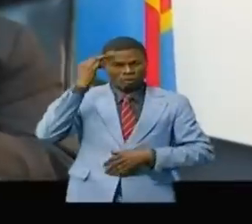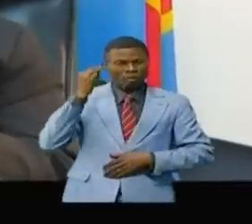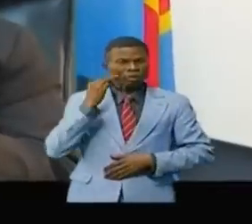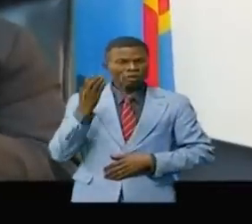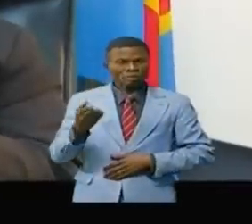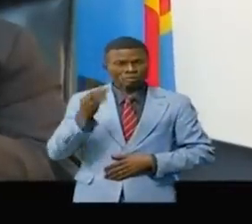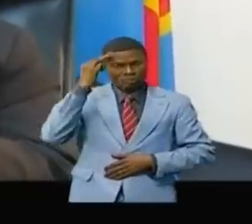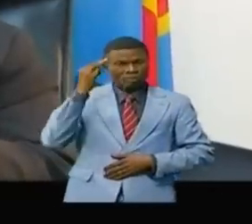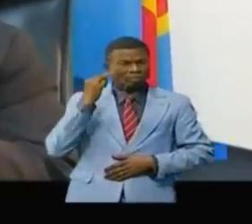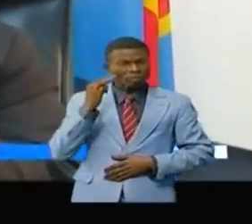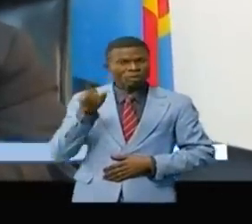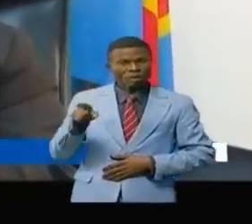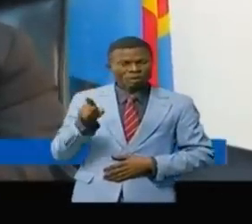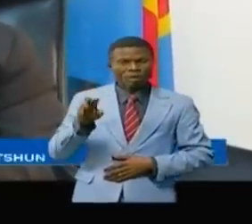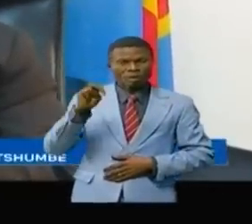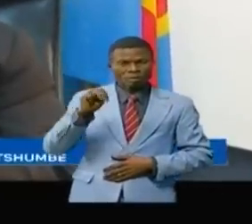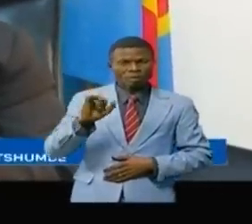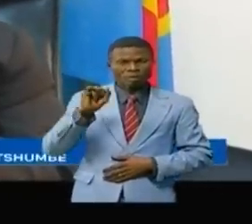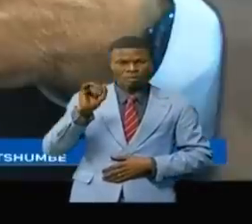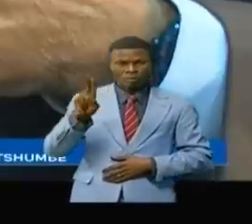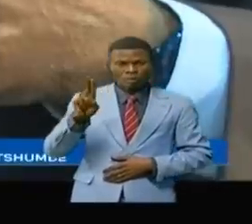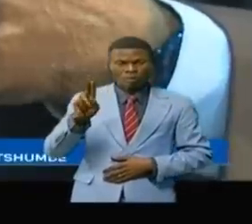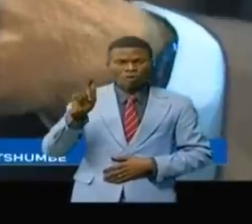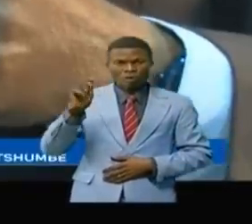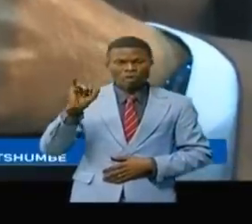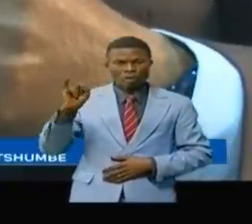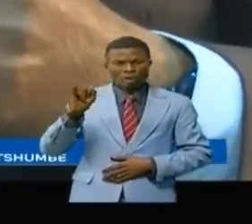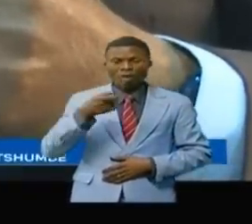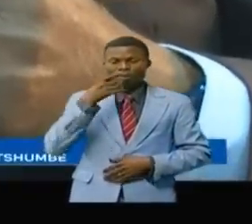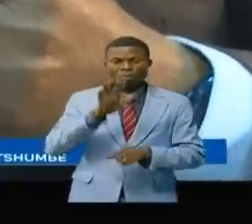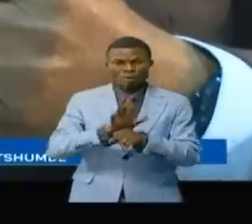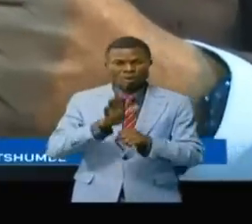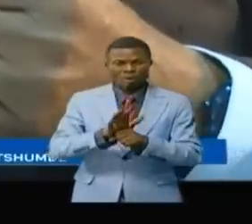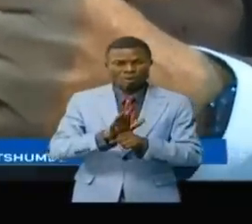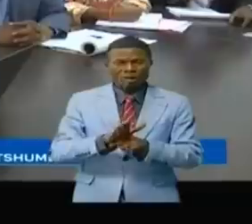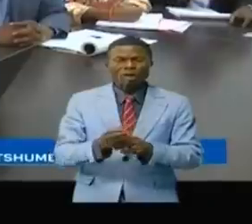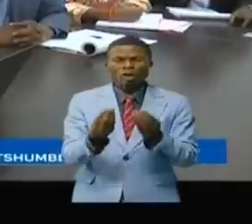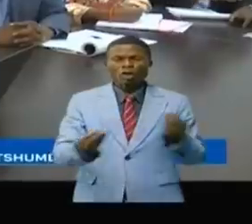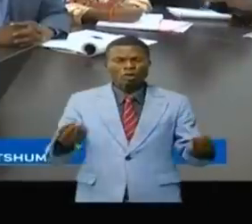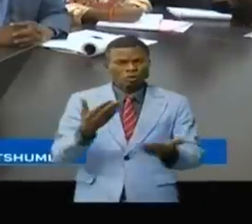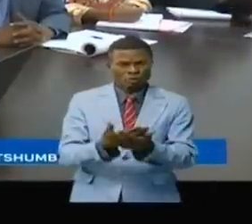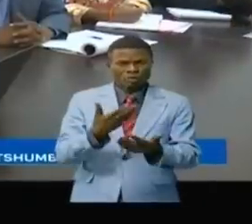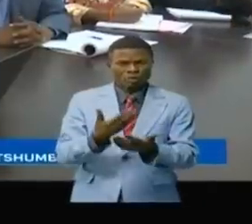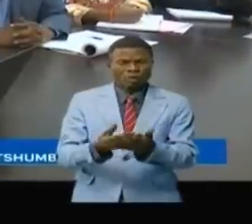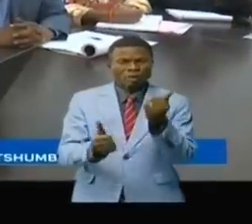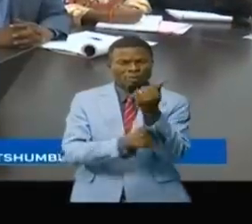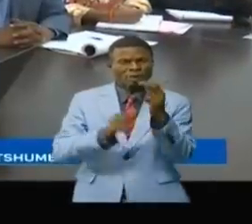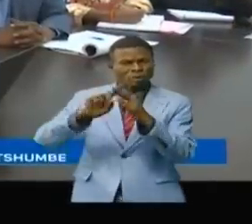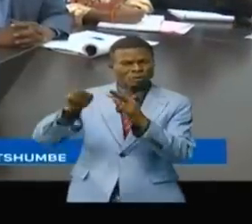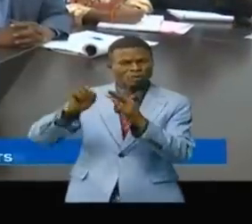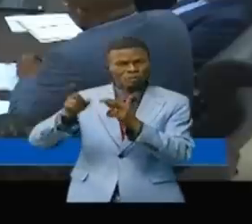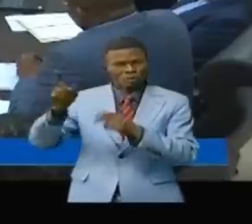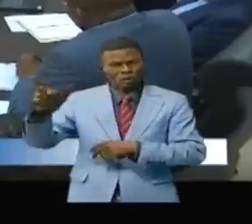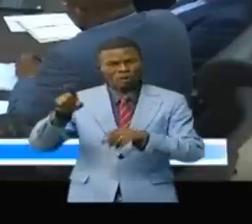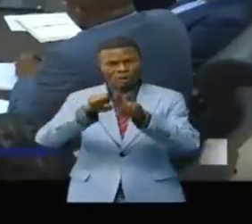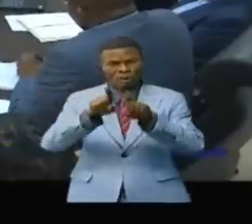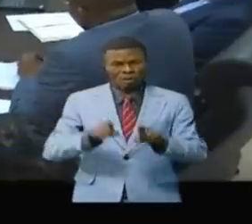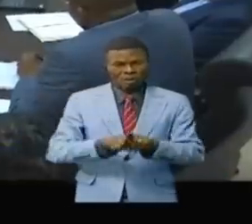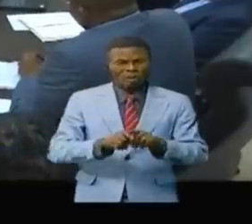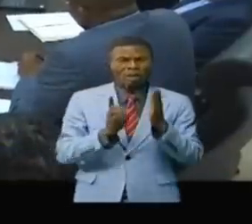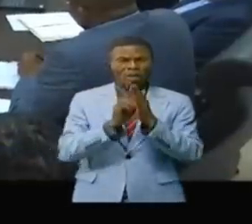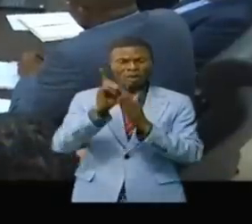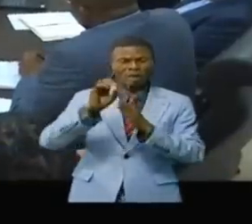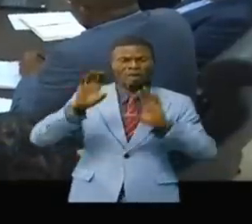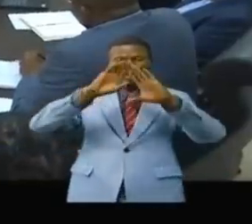Le ministre Mutinga Mutuchai a insisté sur la prise en compte de l'urgence humanitaire des déplacés internes ainsi que le développement